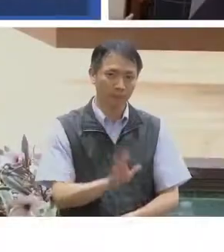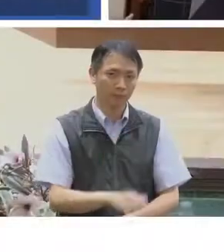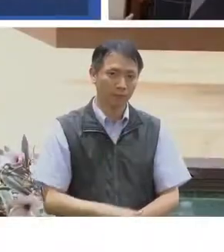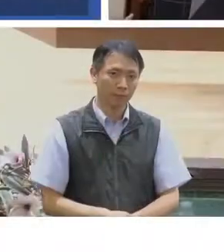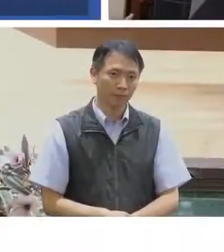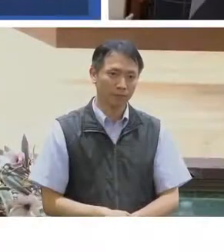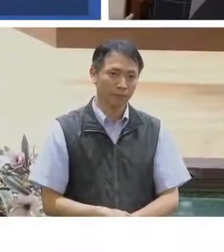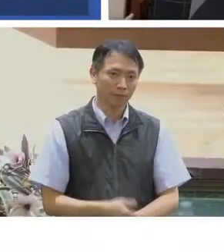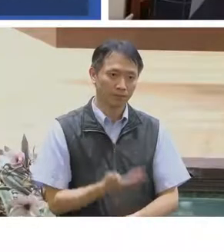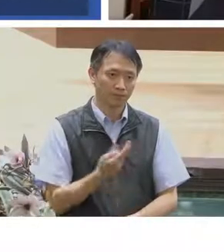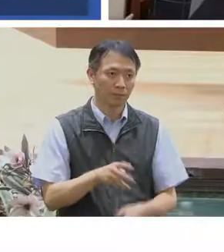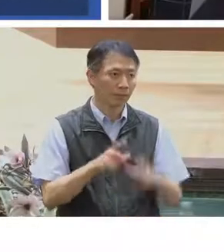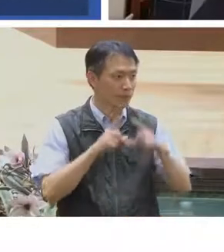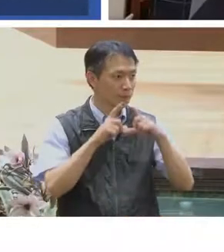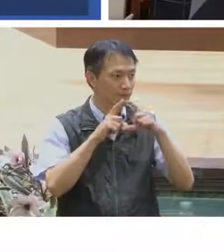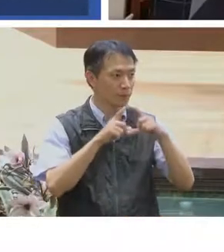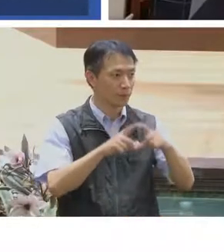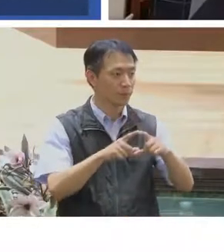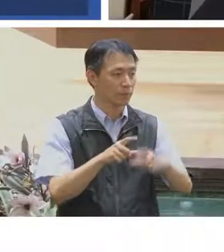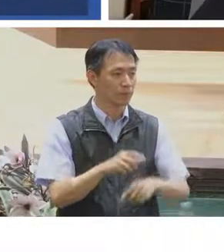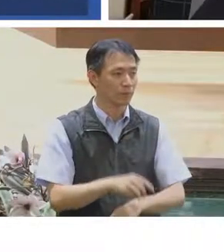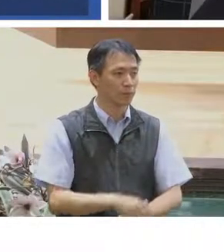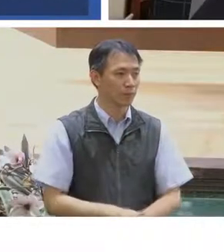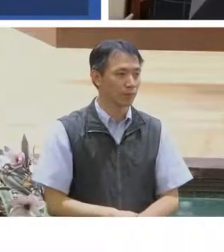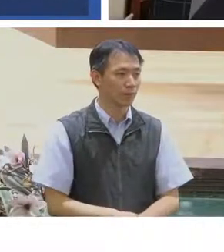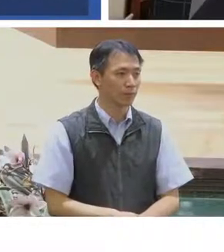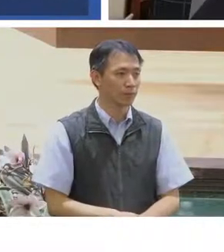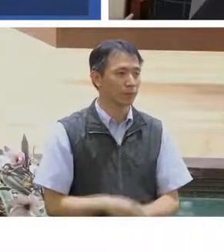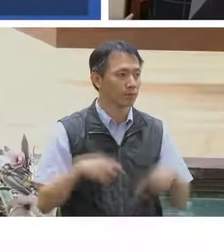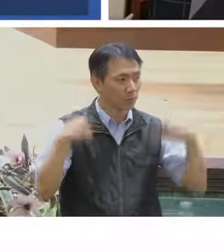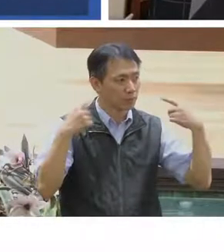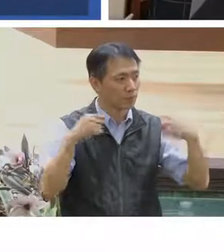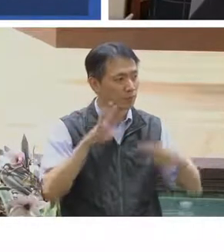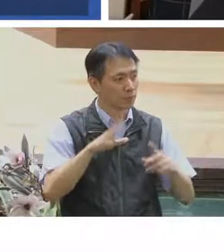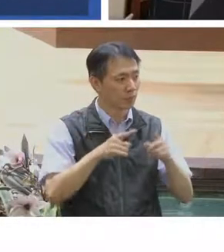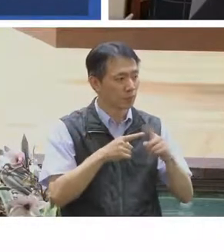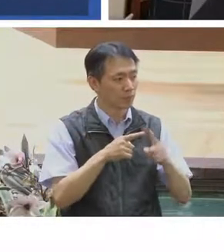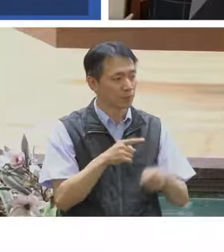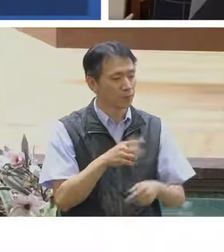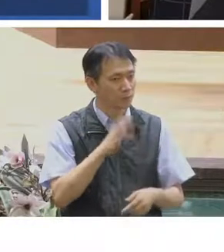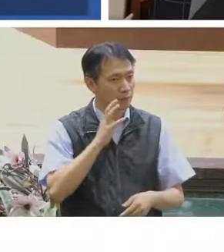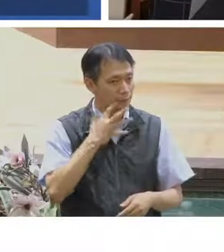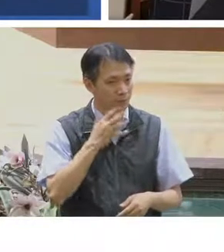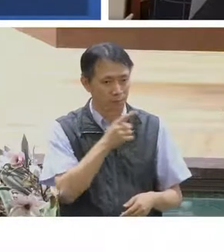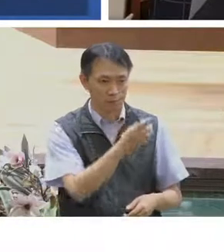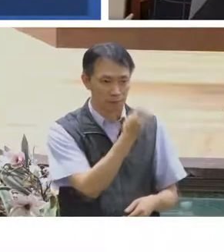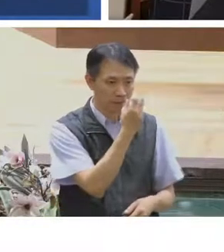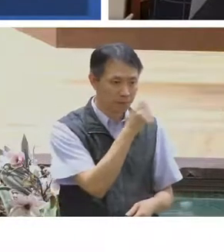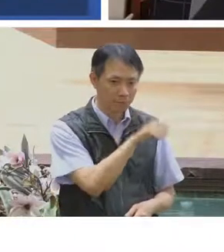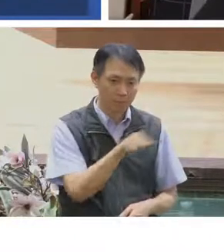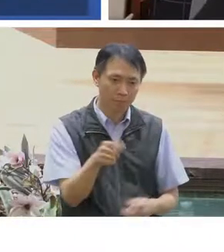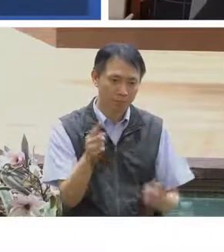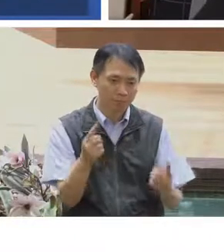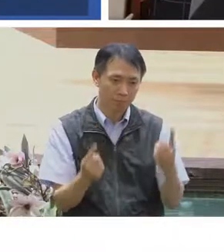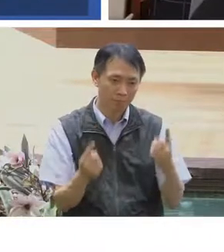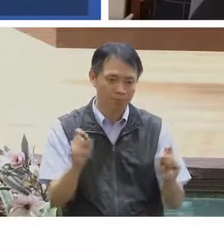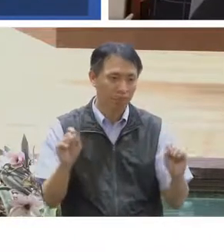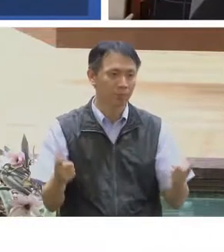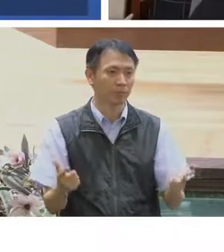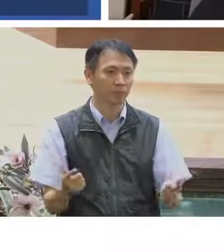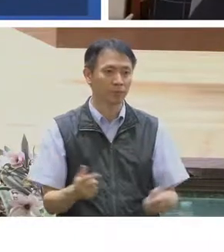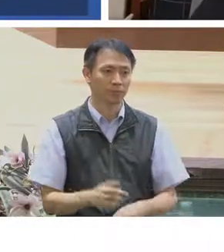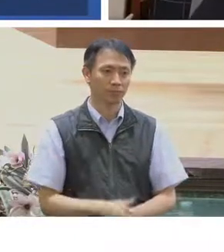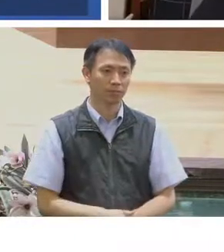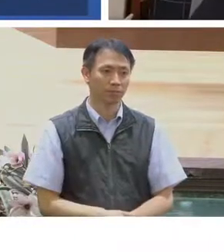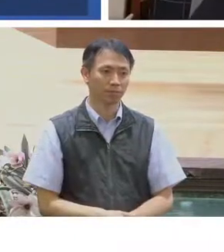还有就是我在回答，就是跟一个很重要很经常很多人所问到的问题是，澳门跟香港的公民社会有什么不同